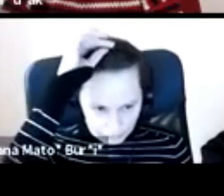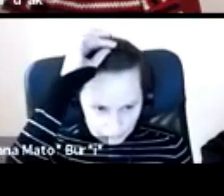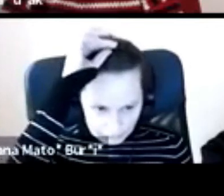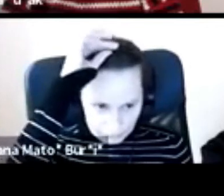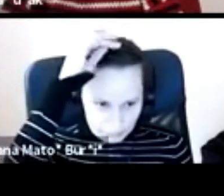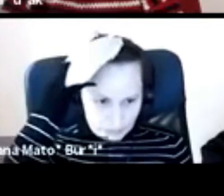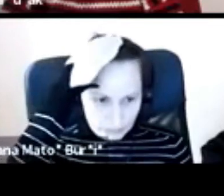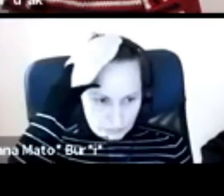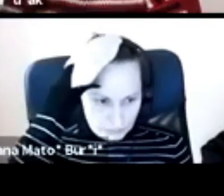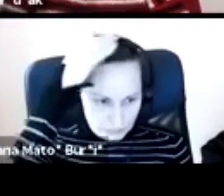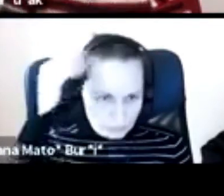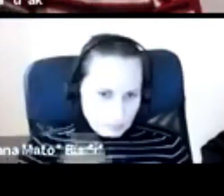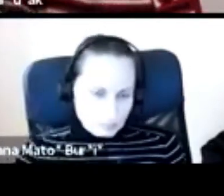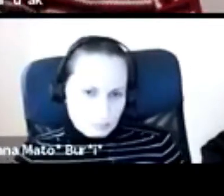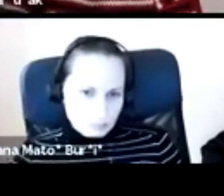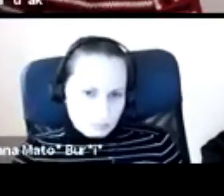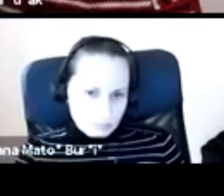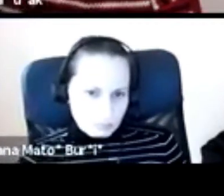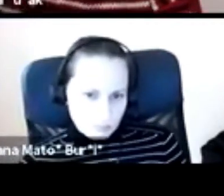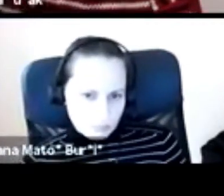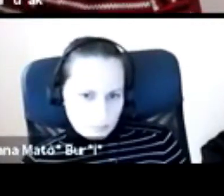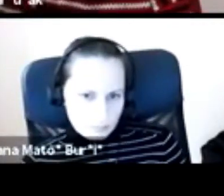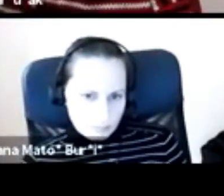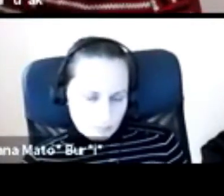se tiče i na razini nas,